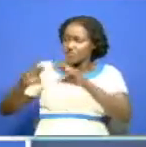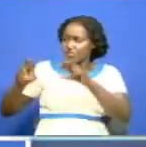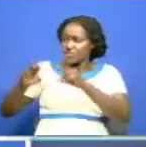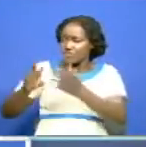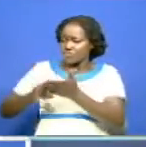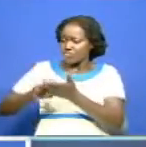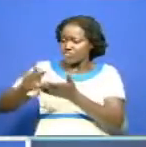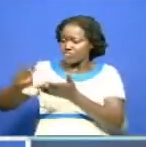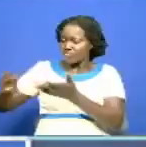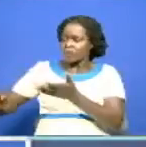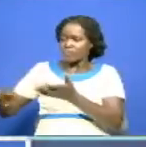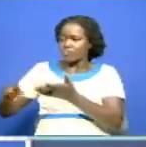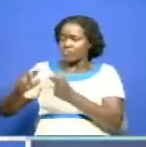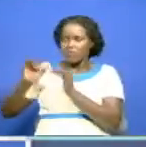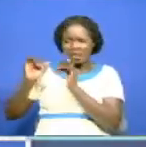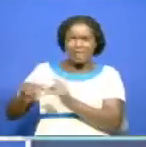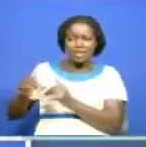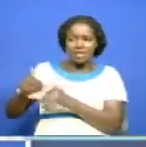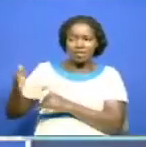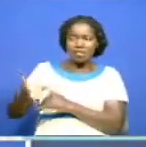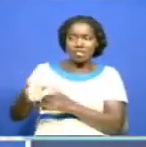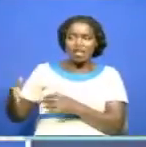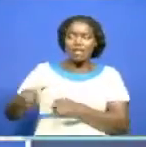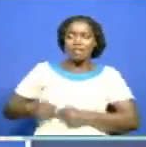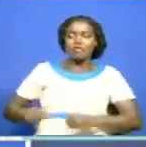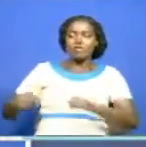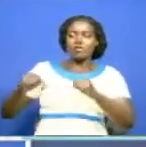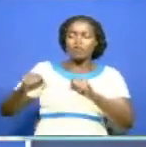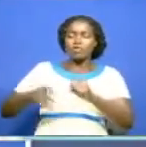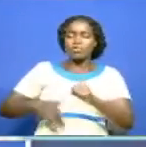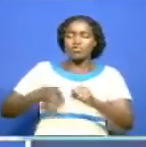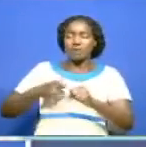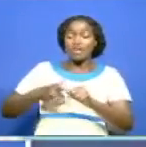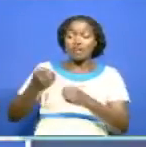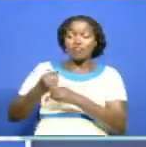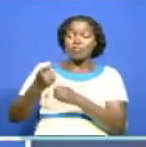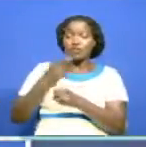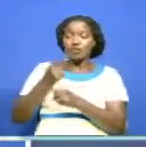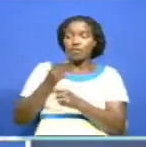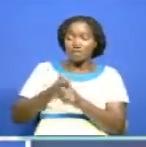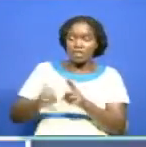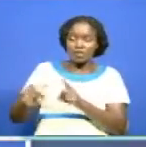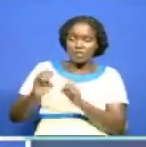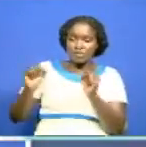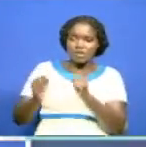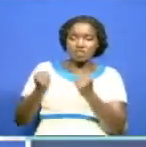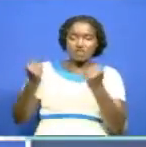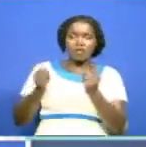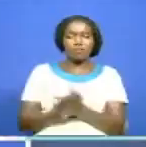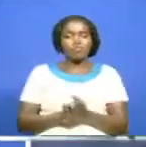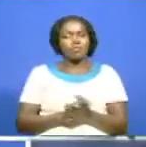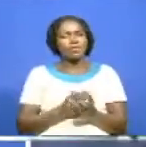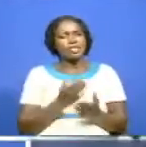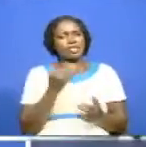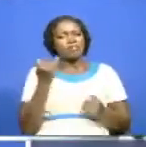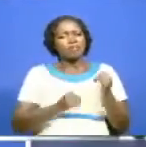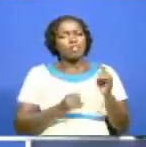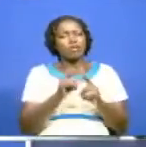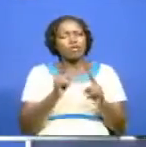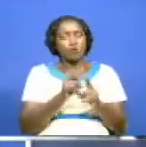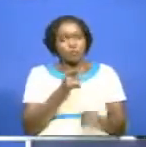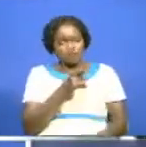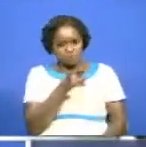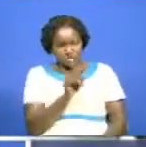kuwaondoa ndio tuendelee kukaa nje, ndio mwajiri aweze kuangalia hakikishe mazingira yamekuwa salama. Labda neno lako la mwisho